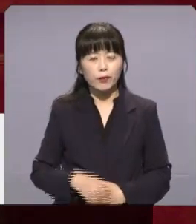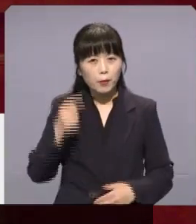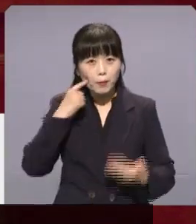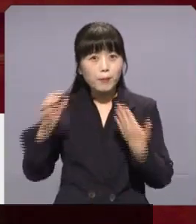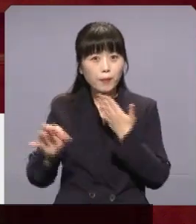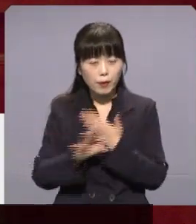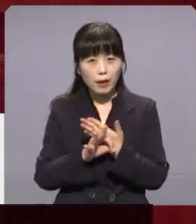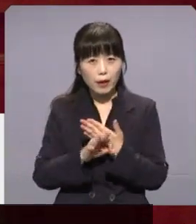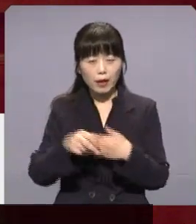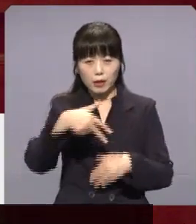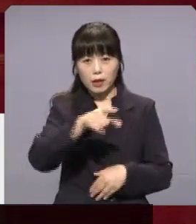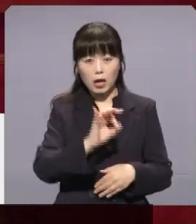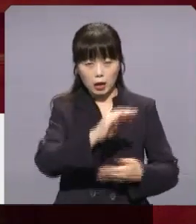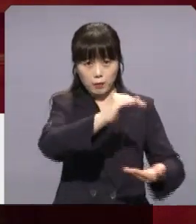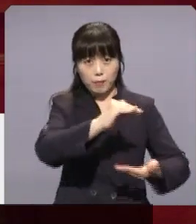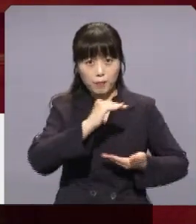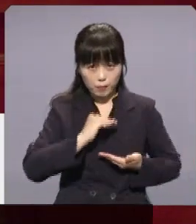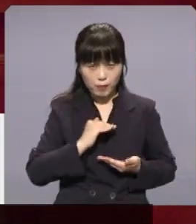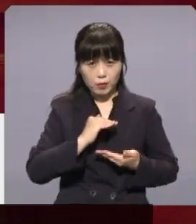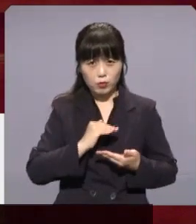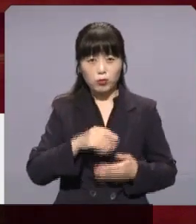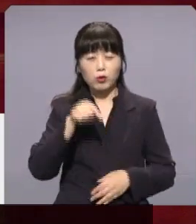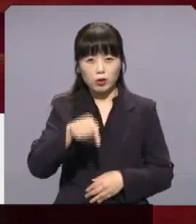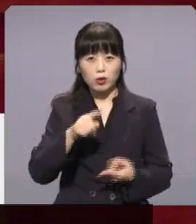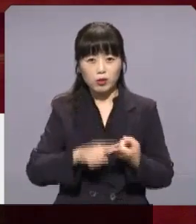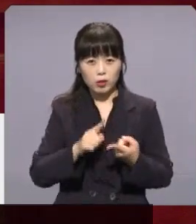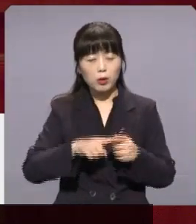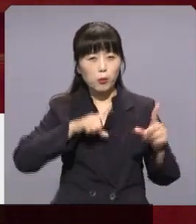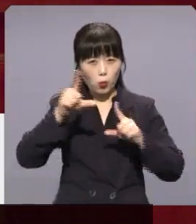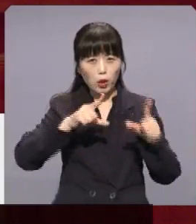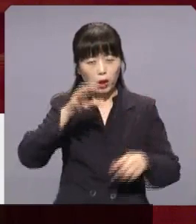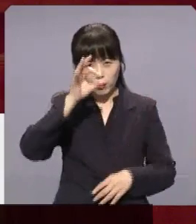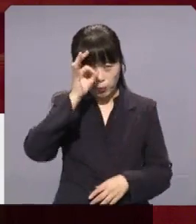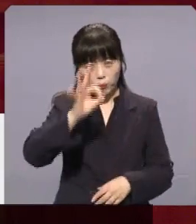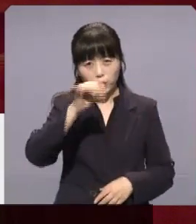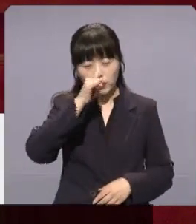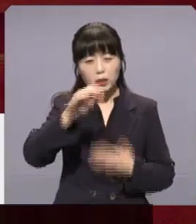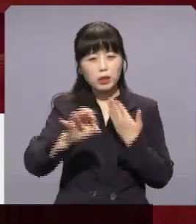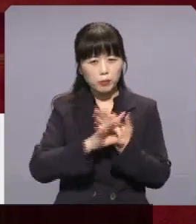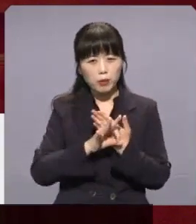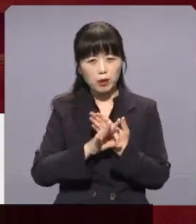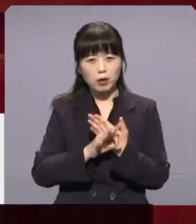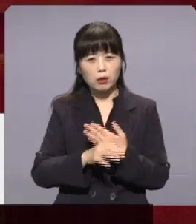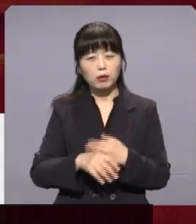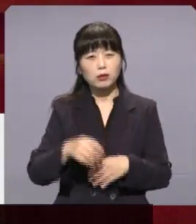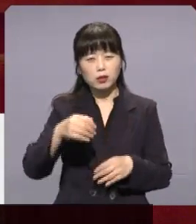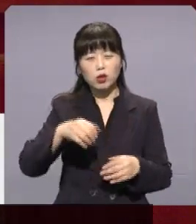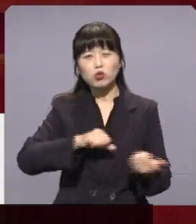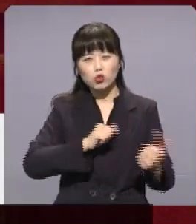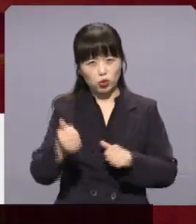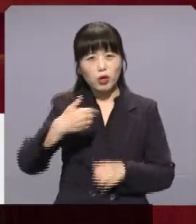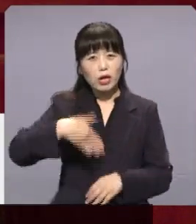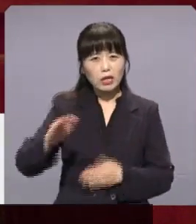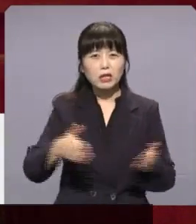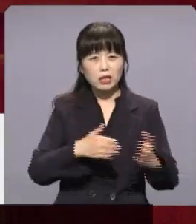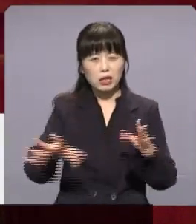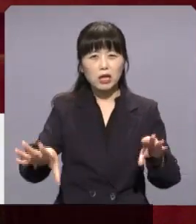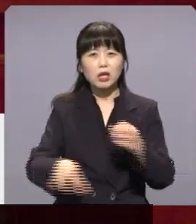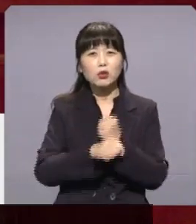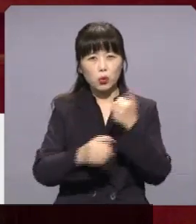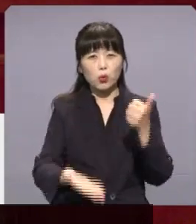만약에 장 소장께서 말씀하시는 것처럼 그런 모양이 만들어지면 전 죽으로 들어가는 길이다. 예. 내후년 총선